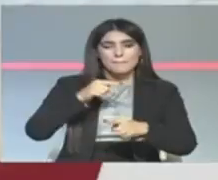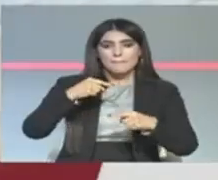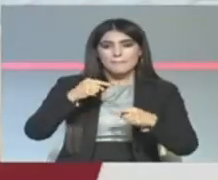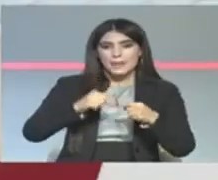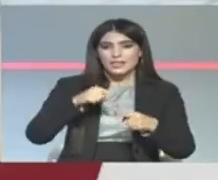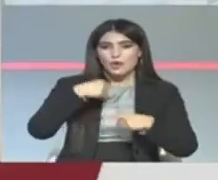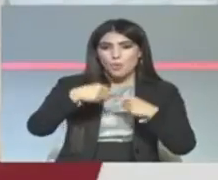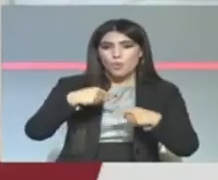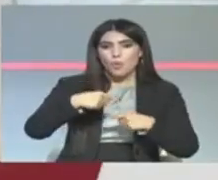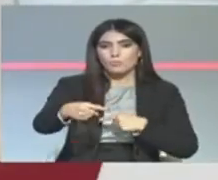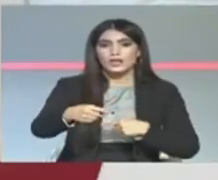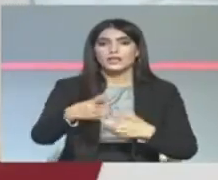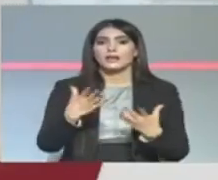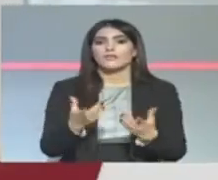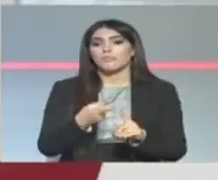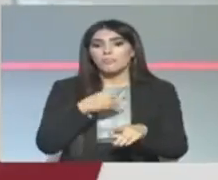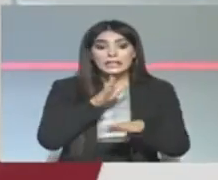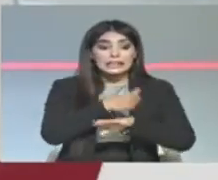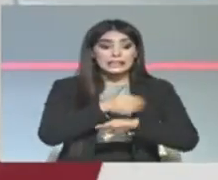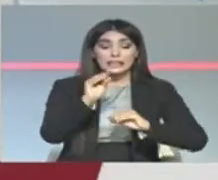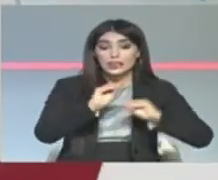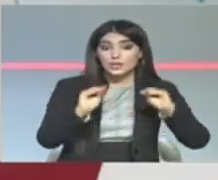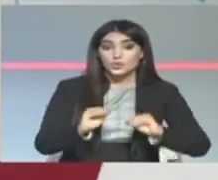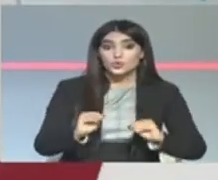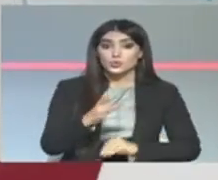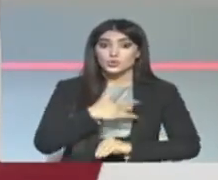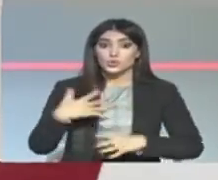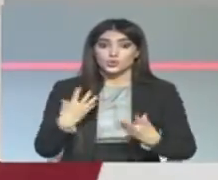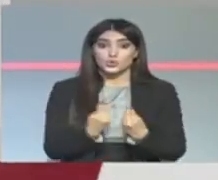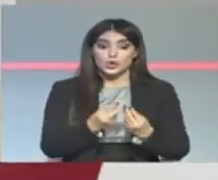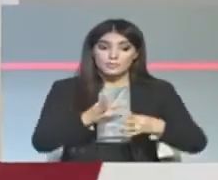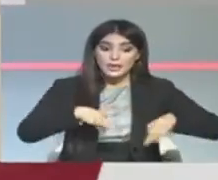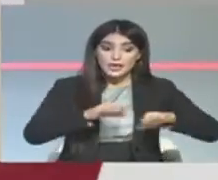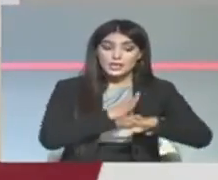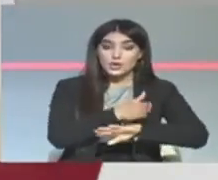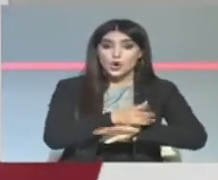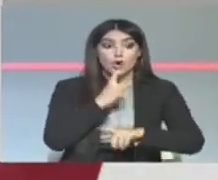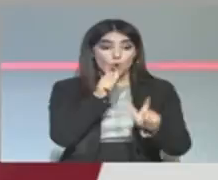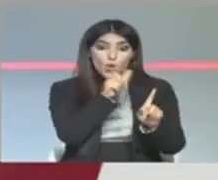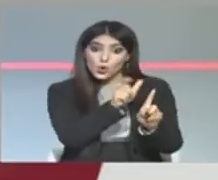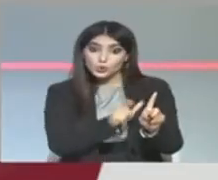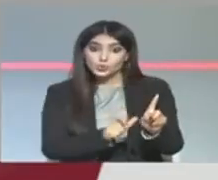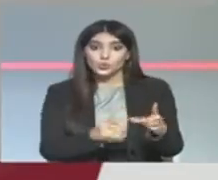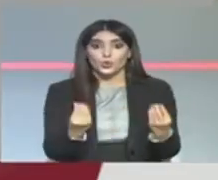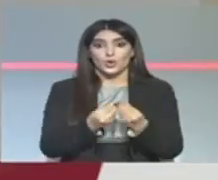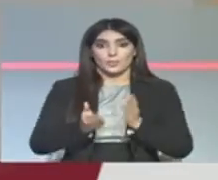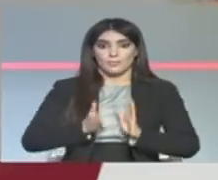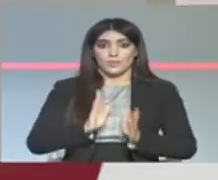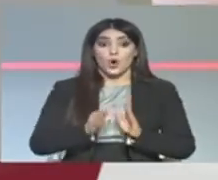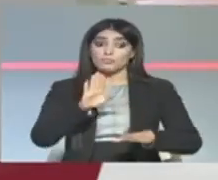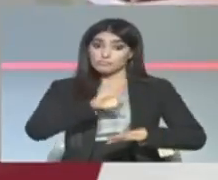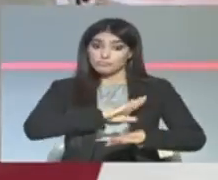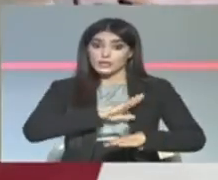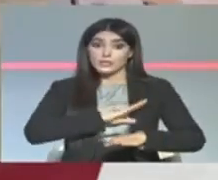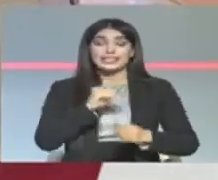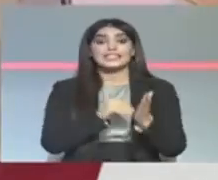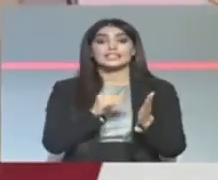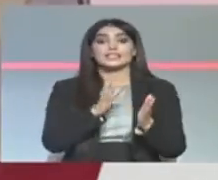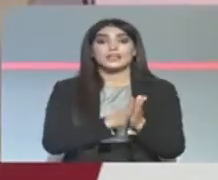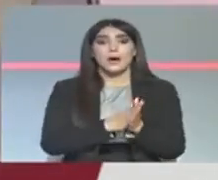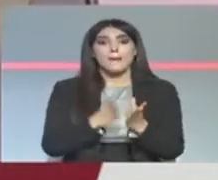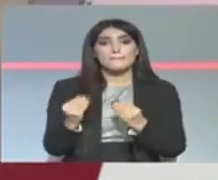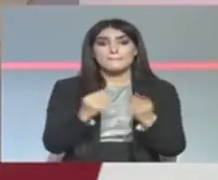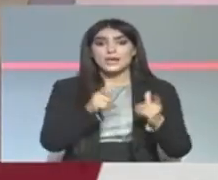عن متابعه وضعهم الصحي في عيادات الاطباء وفي المستشفيات تسبب في تسجيل عدد